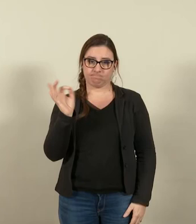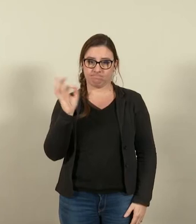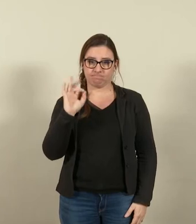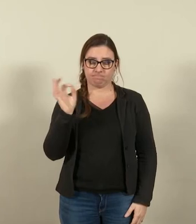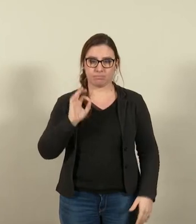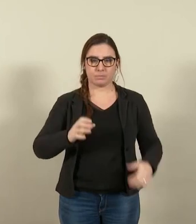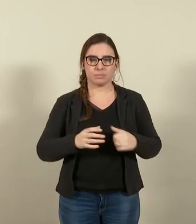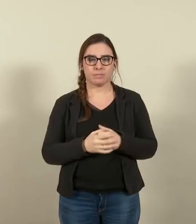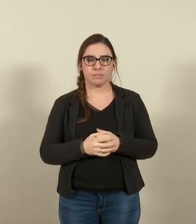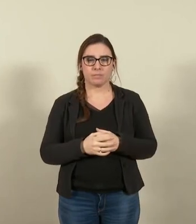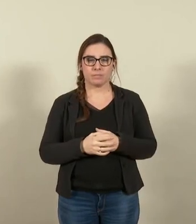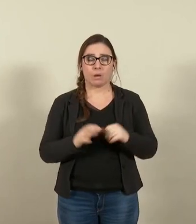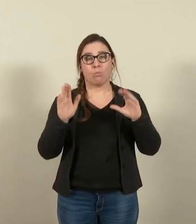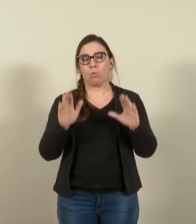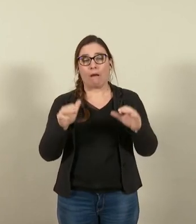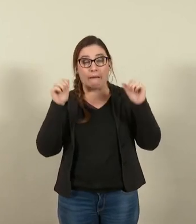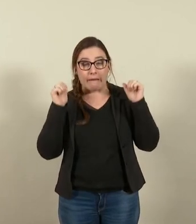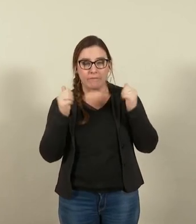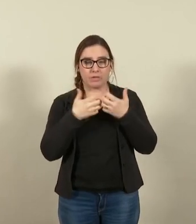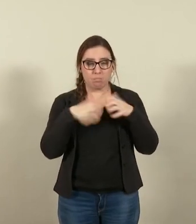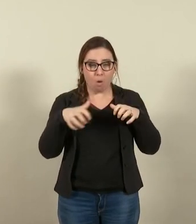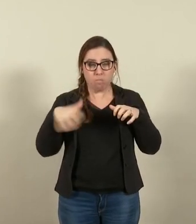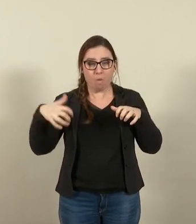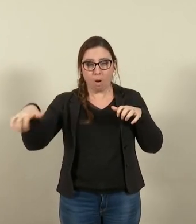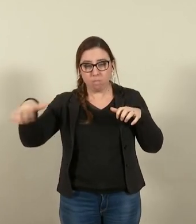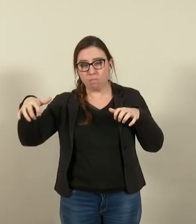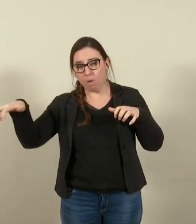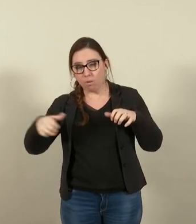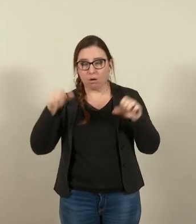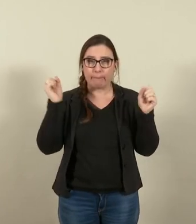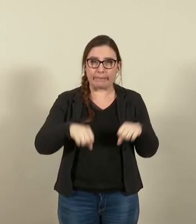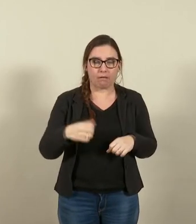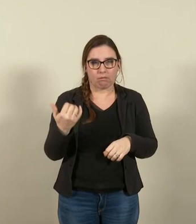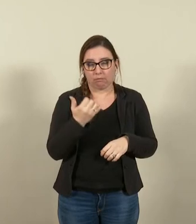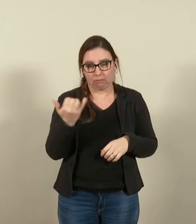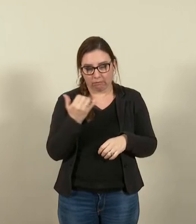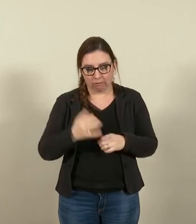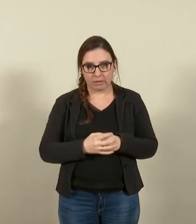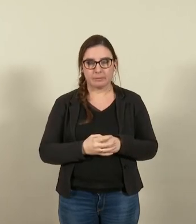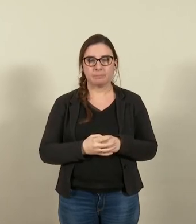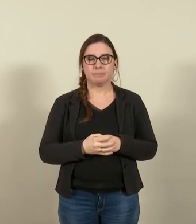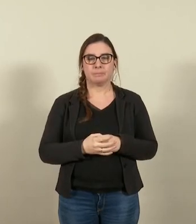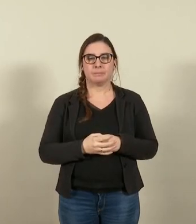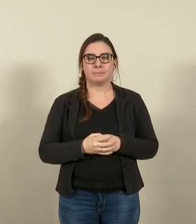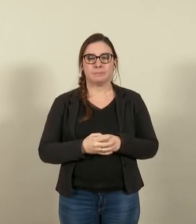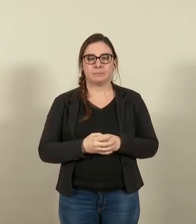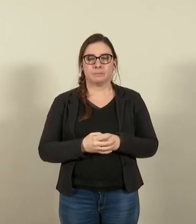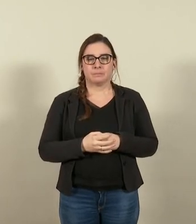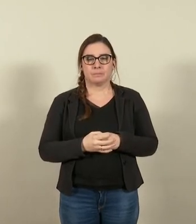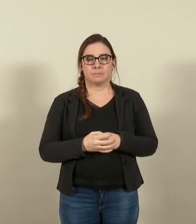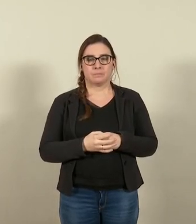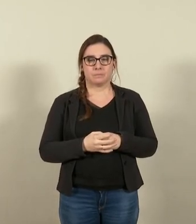là pour ne pas ajouter de la division à la vision c'est pas utile euh et en fait on va même